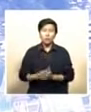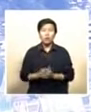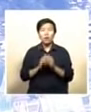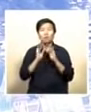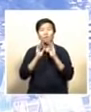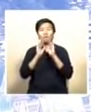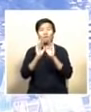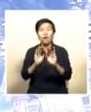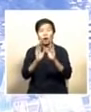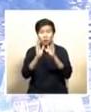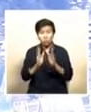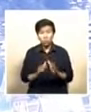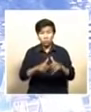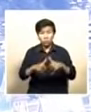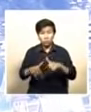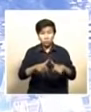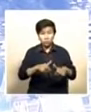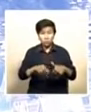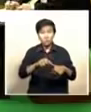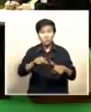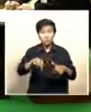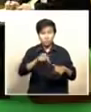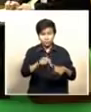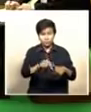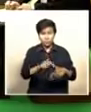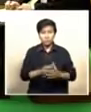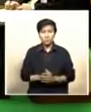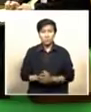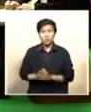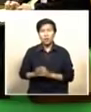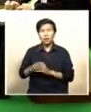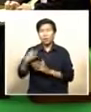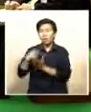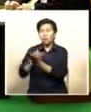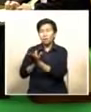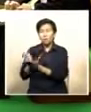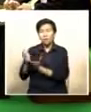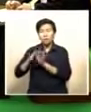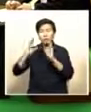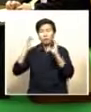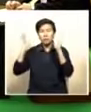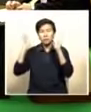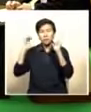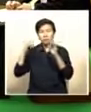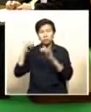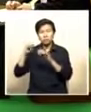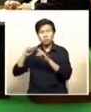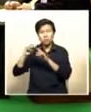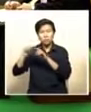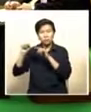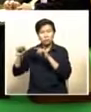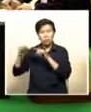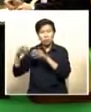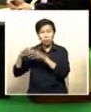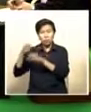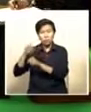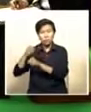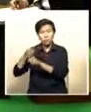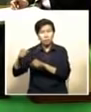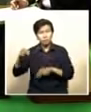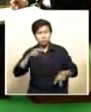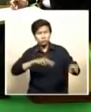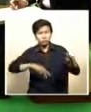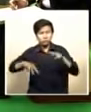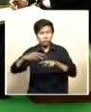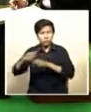ไม่ถึงขนาดผิดปกติแต่มันก็ไม่ควรจะมากขนาดนั้นกิจกรรมสังสรรค์ซึ่งควรจะต้องงด